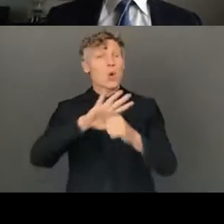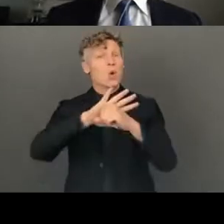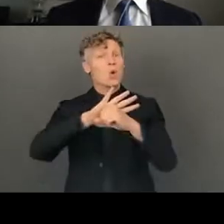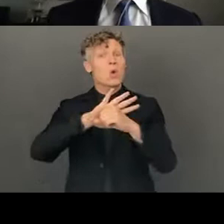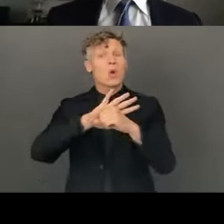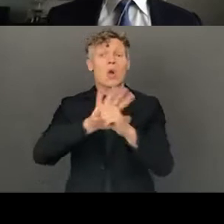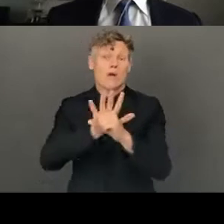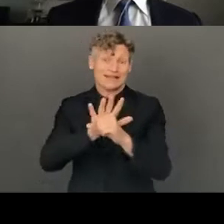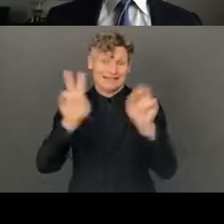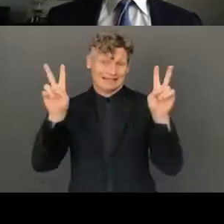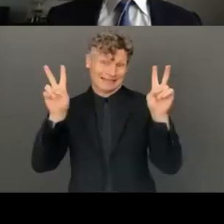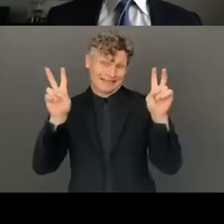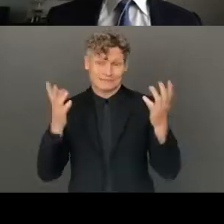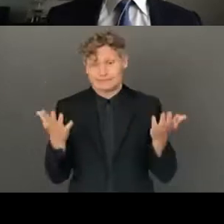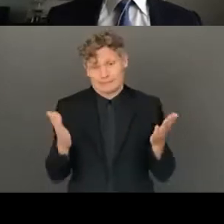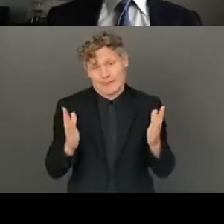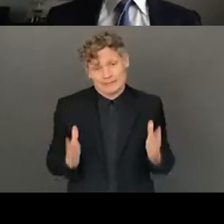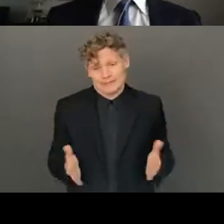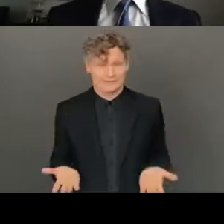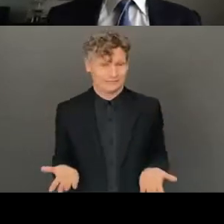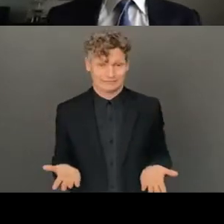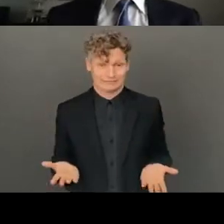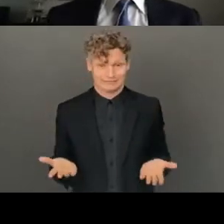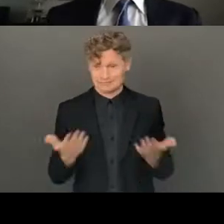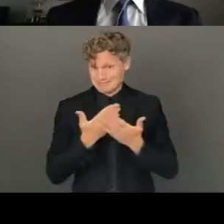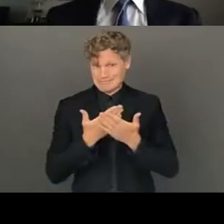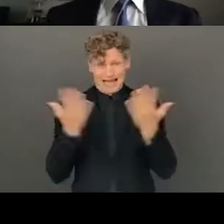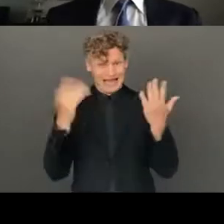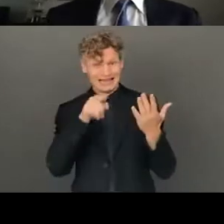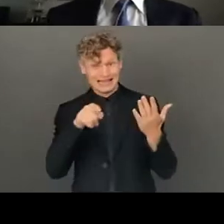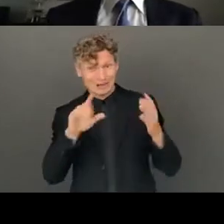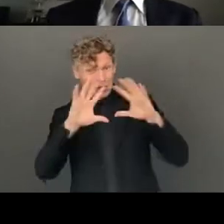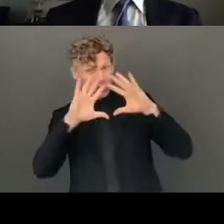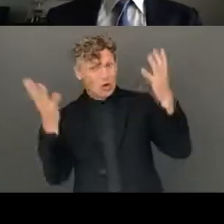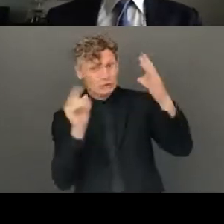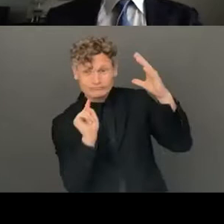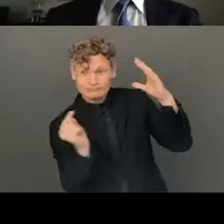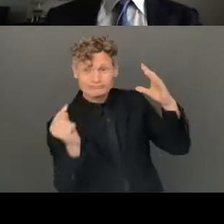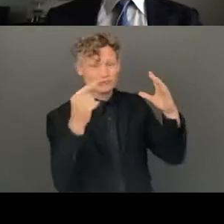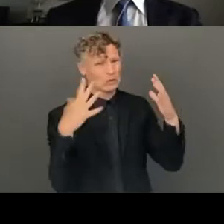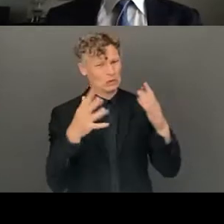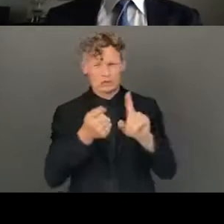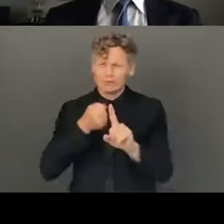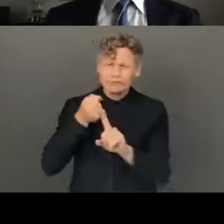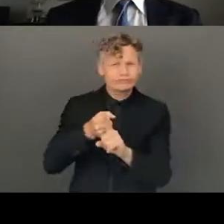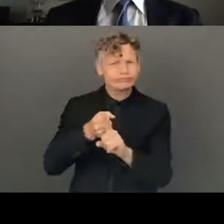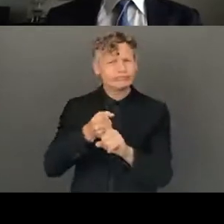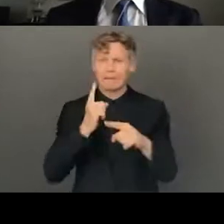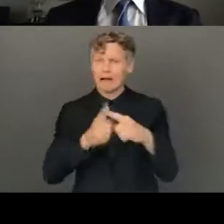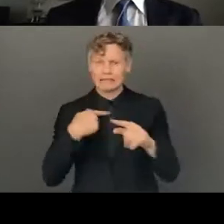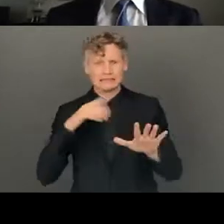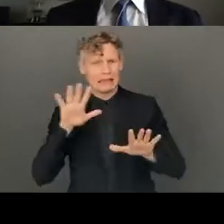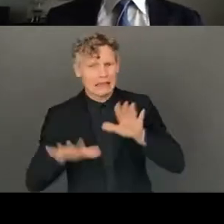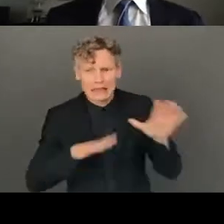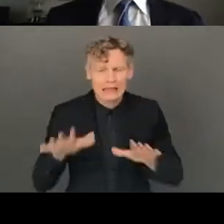sujet clé était le seul choix puisque beaucoup de pays doivent faire face aux impacts et une